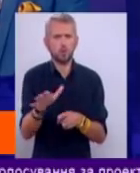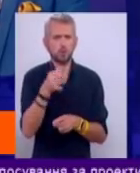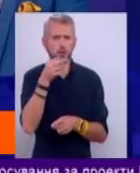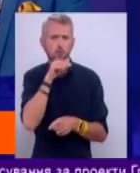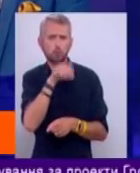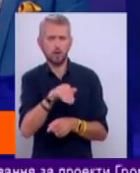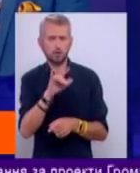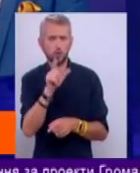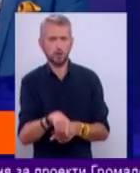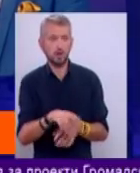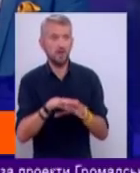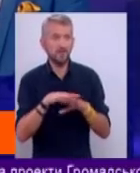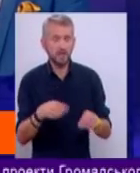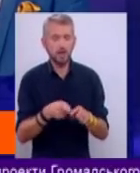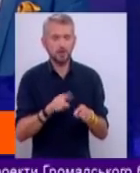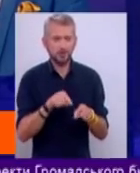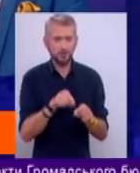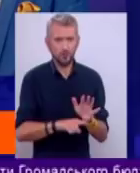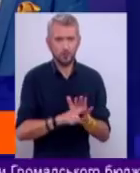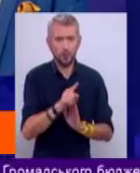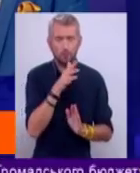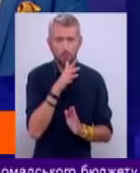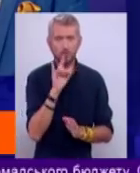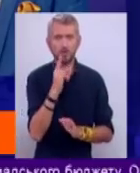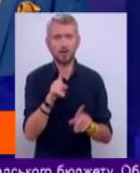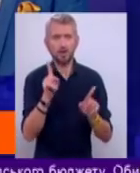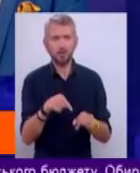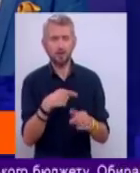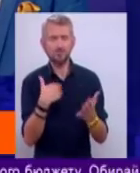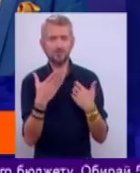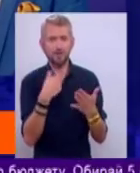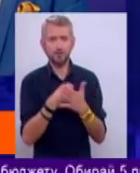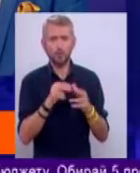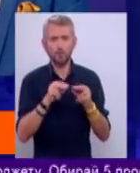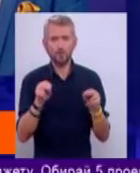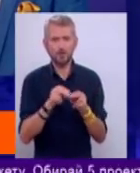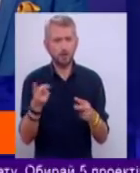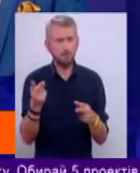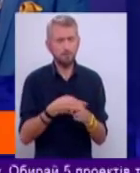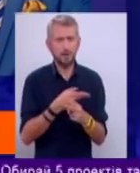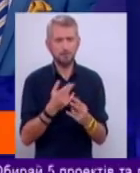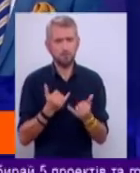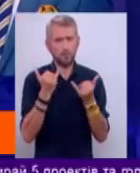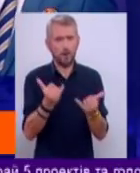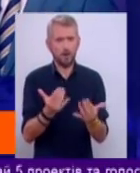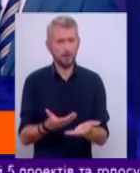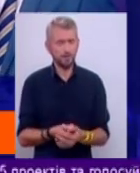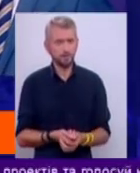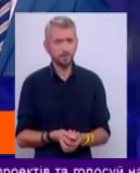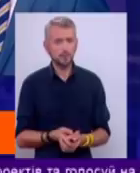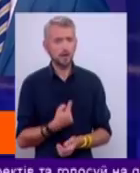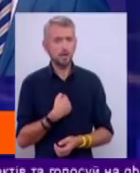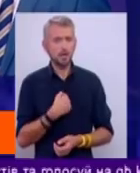людина. Будь ласка, все, з цього моменту дитина теж ставиться до вчителя без поваги. Я